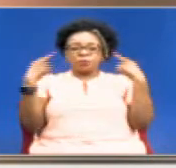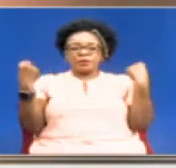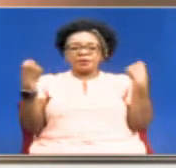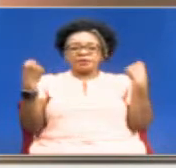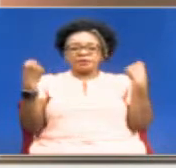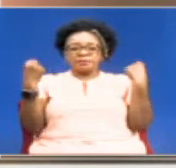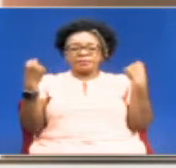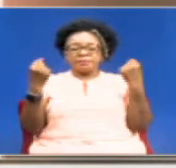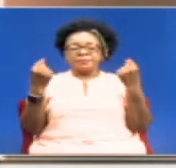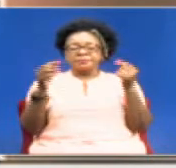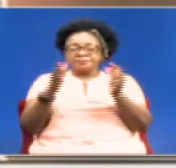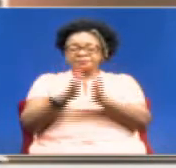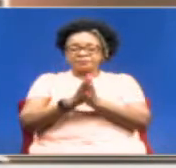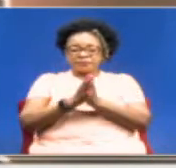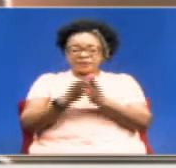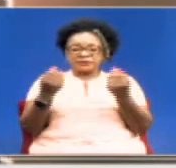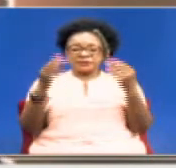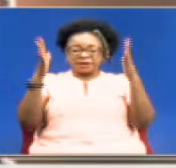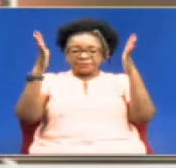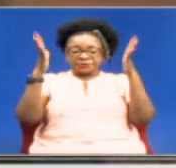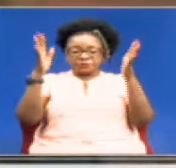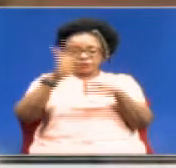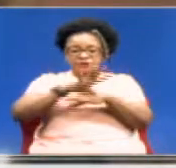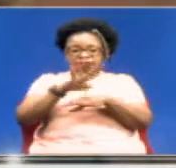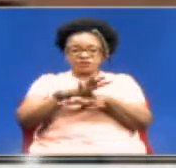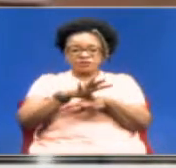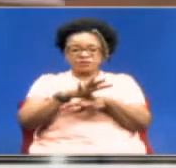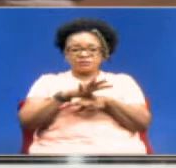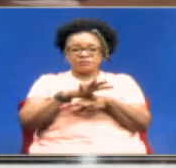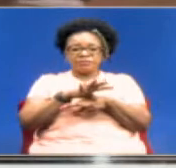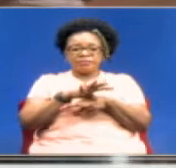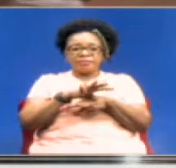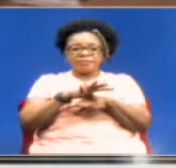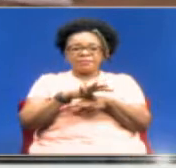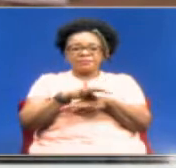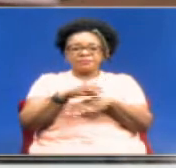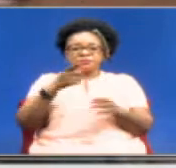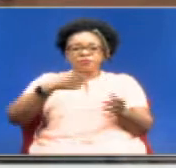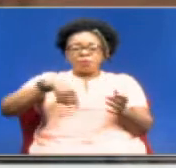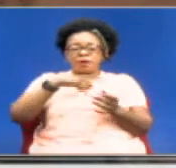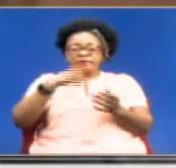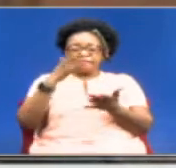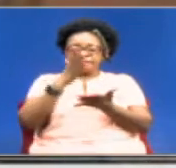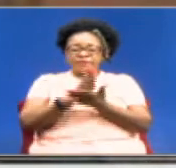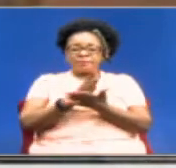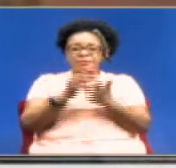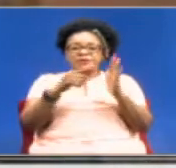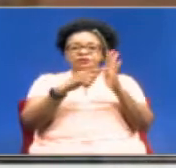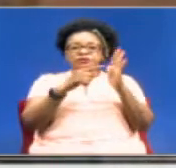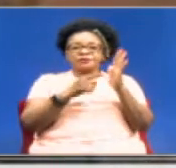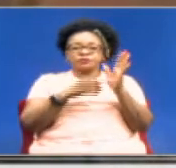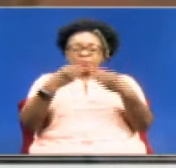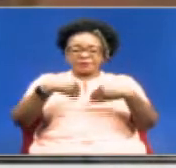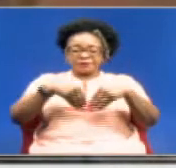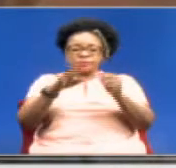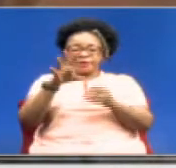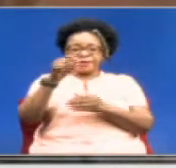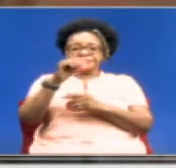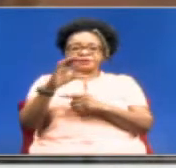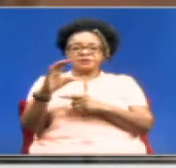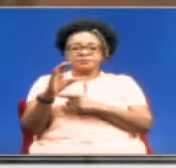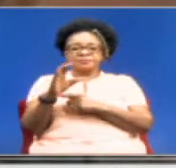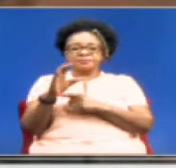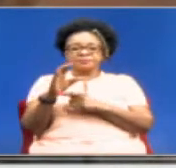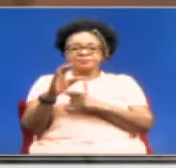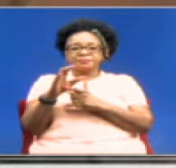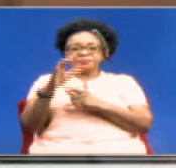maisha katika sherehe ya kanisani. We have very firm instructions to pursue EACC,